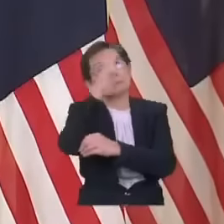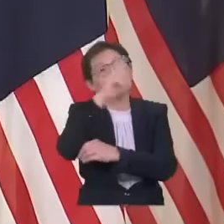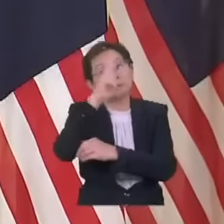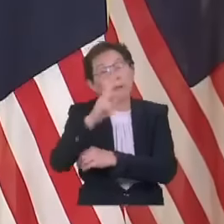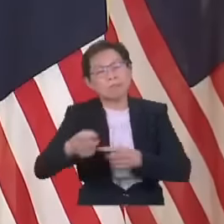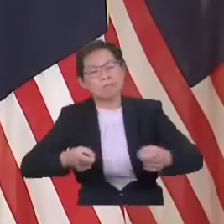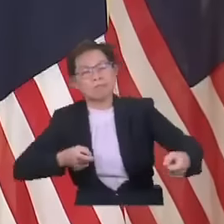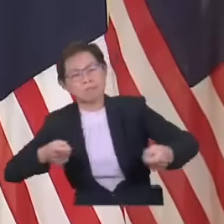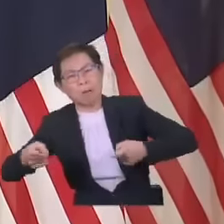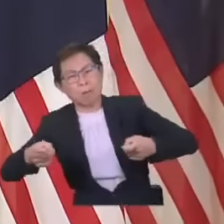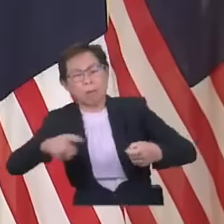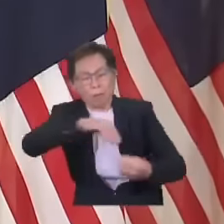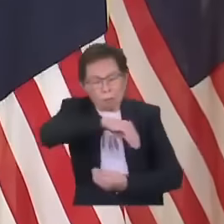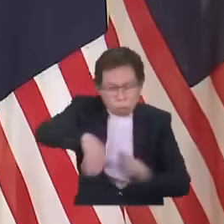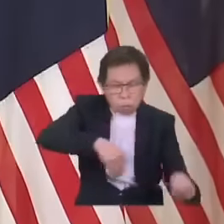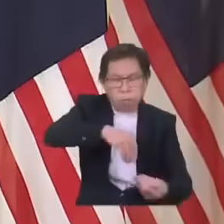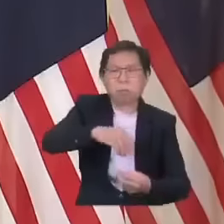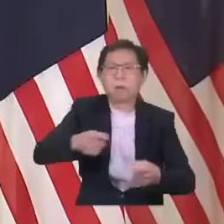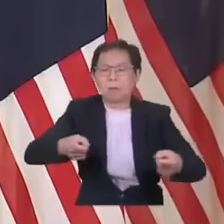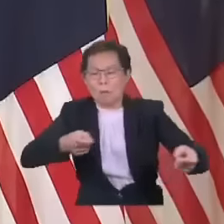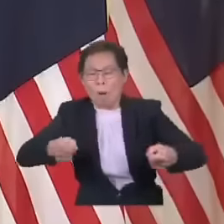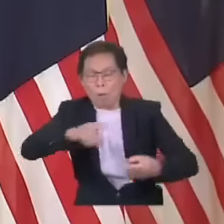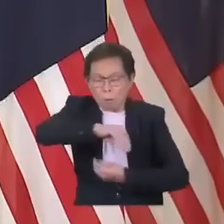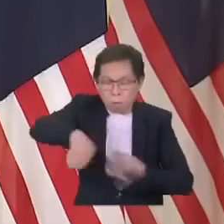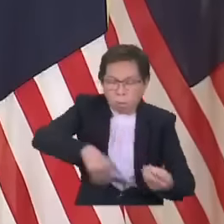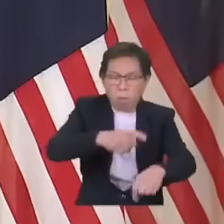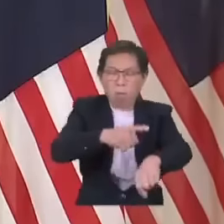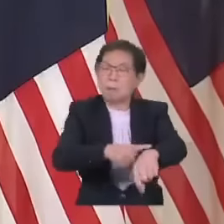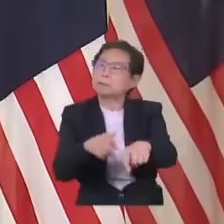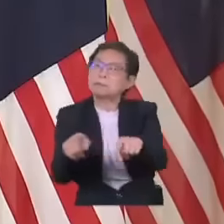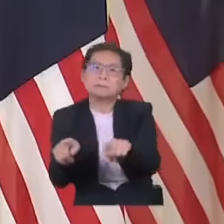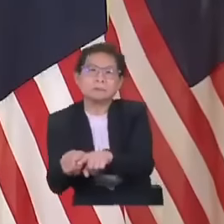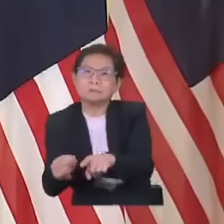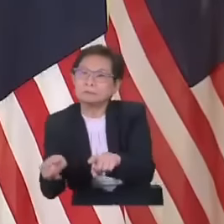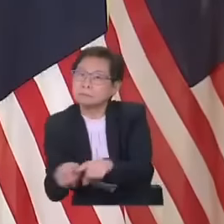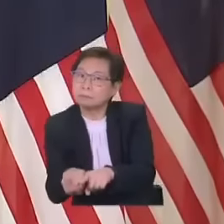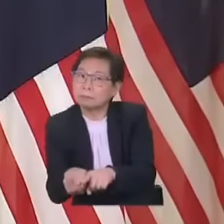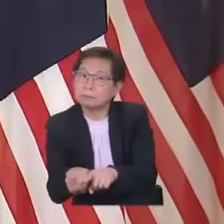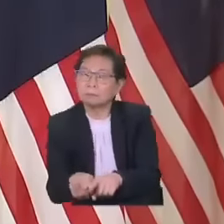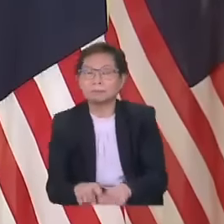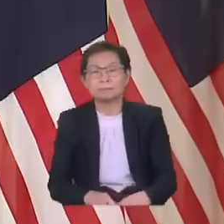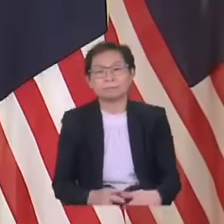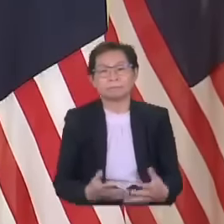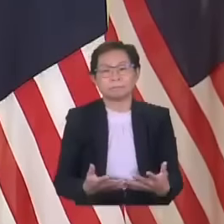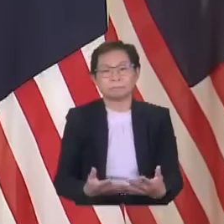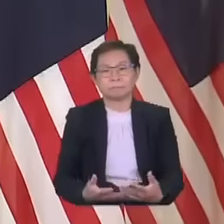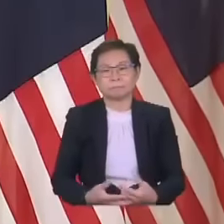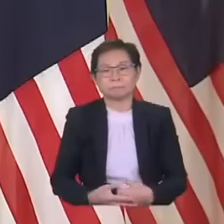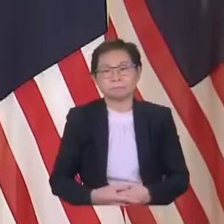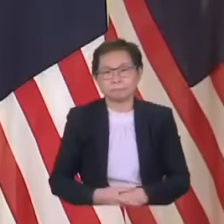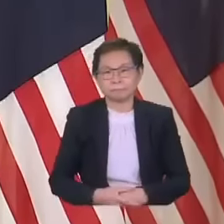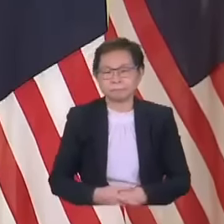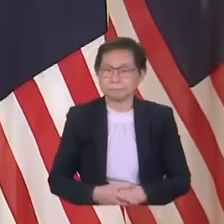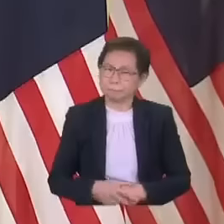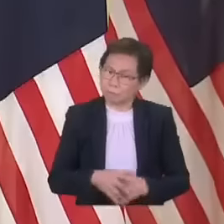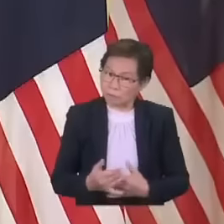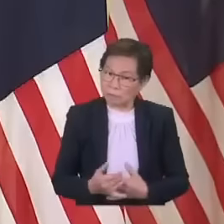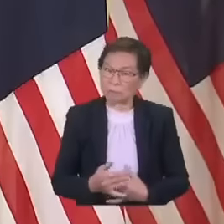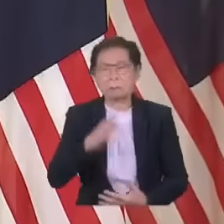memerintah bersihlih ganti dalam penggal yang sama ini memberi dampak